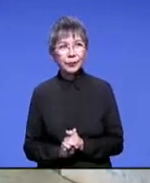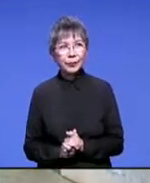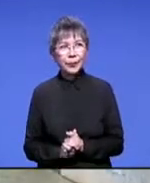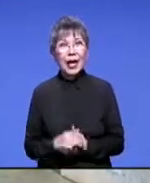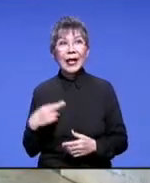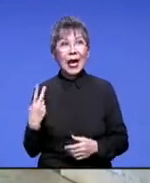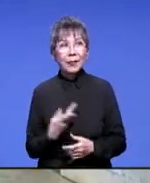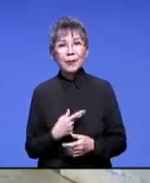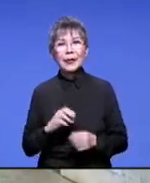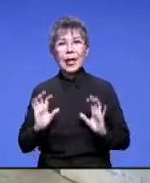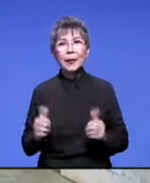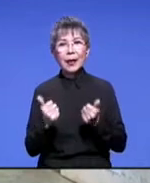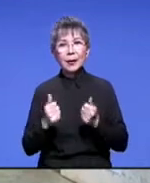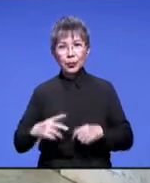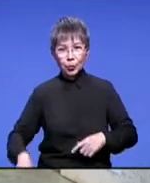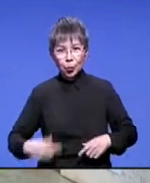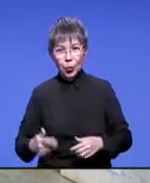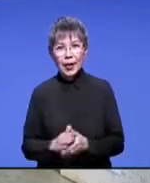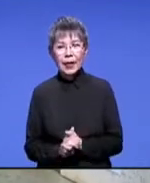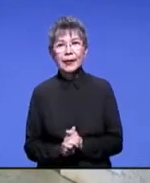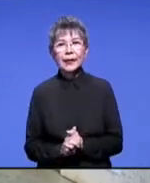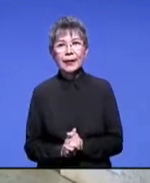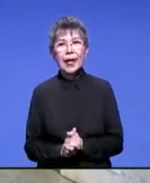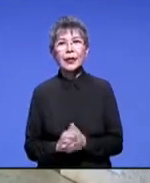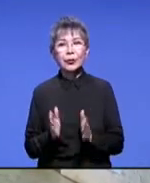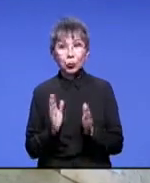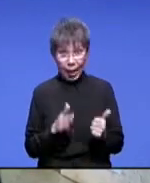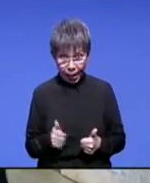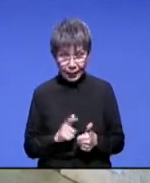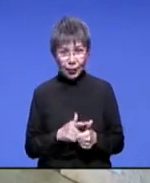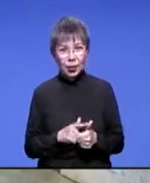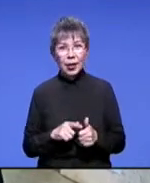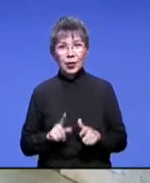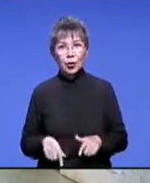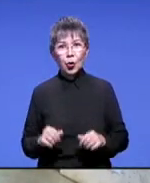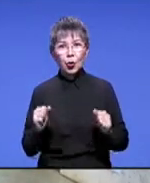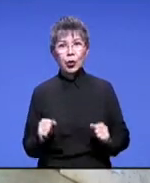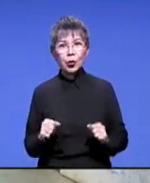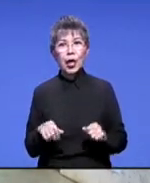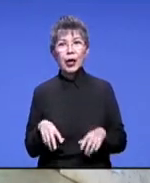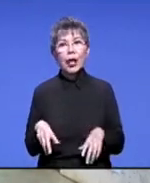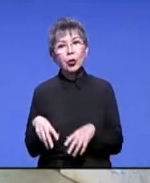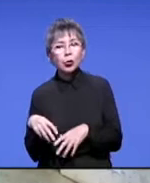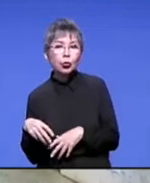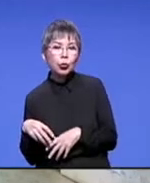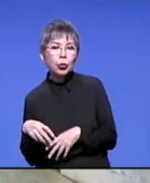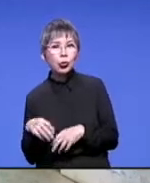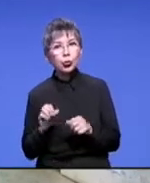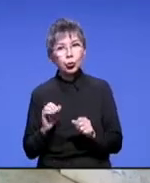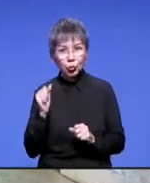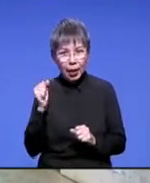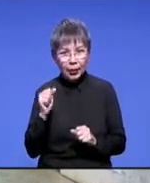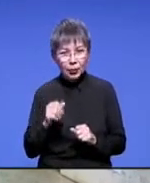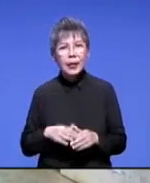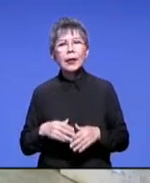Katanya kami menyiapkan kursi roda bersih di dalam masjidnya. Nah, dan itu kursi juga untuk yang susah ruku dan sujud, dan juga